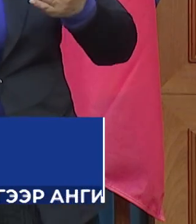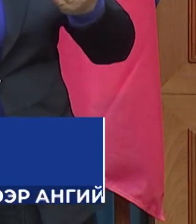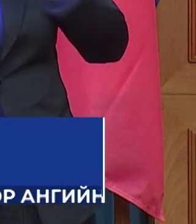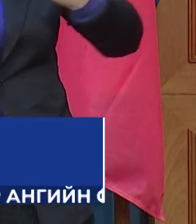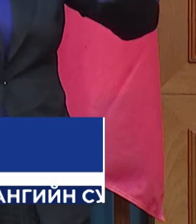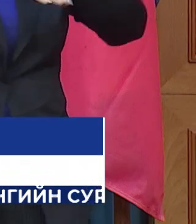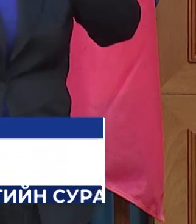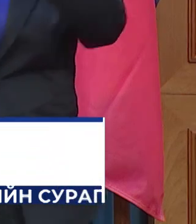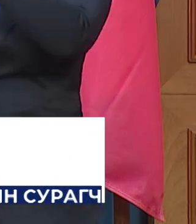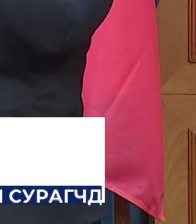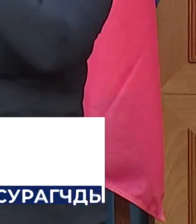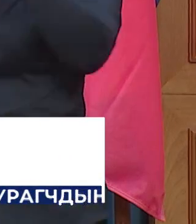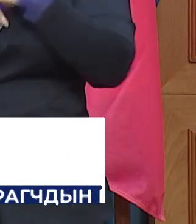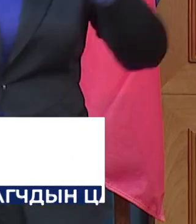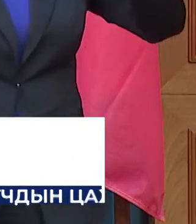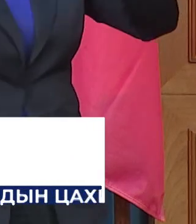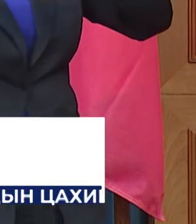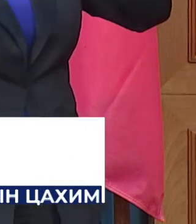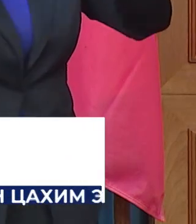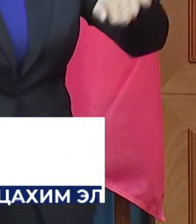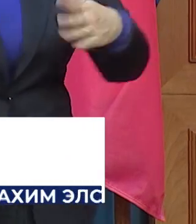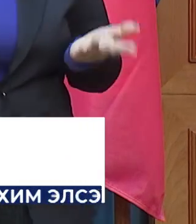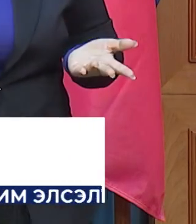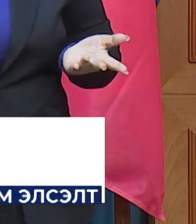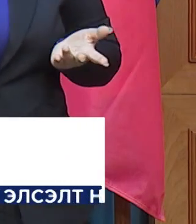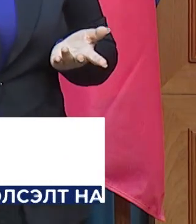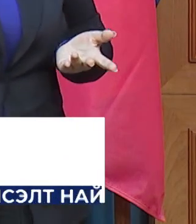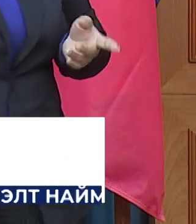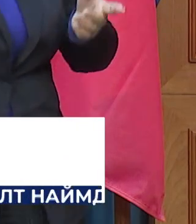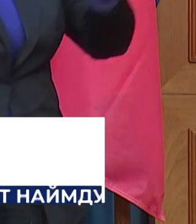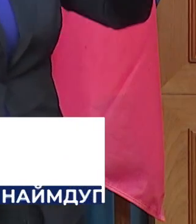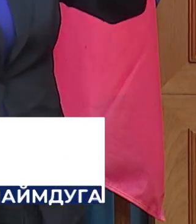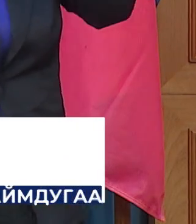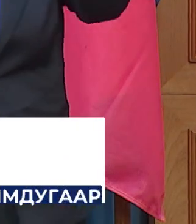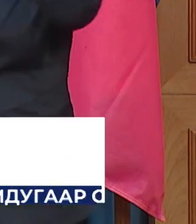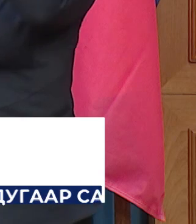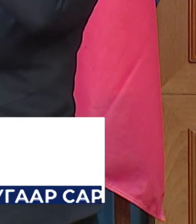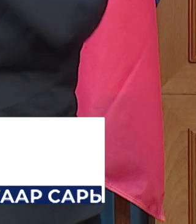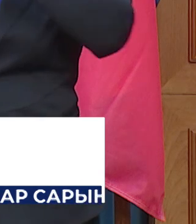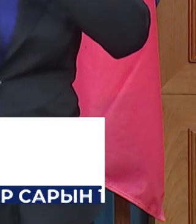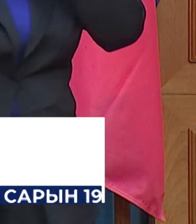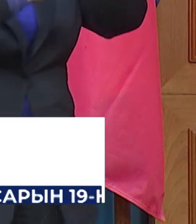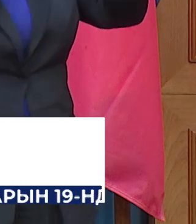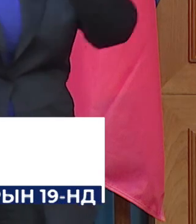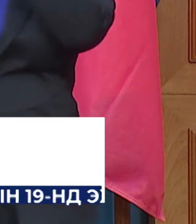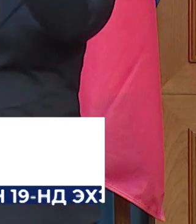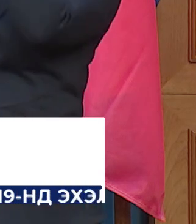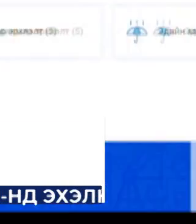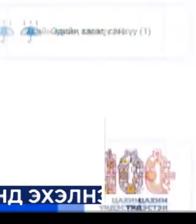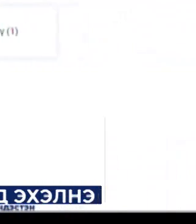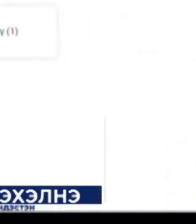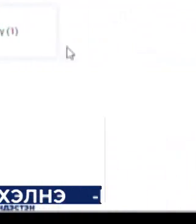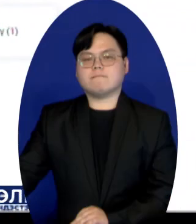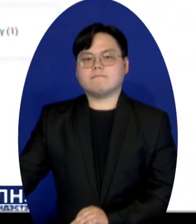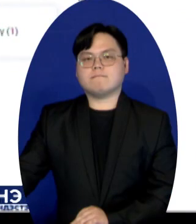шууд имейлээр ингээд илгээчдэг. Одоо ингээд төрийн бүх яамдууд одоо энийг аваад эргээд одоо хариу өгдөг. Ийм тохиолдолд бас шилжиж байгаа гэж ойлгож